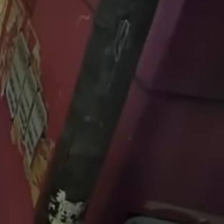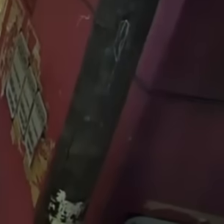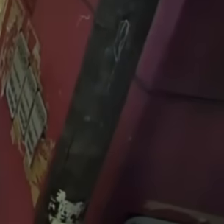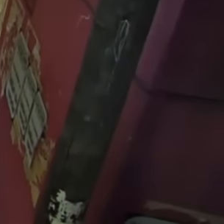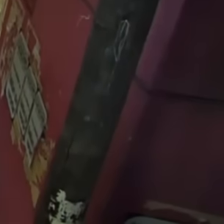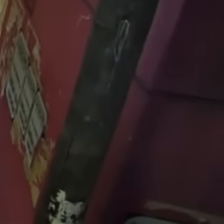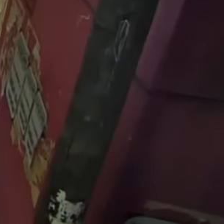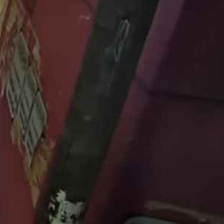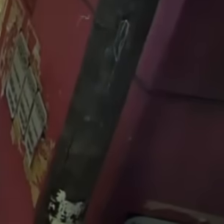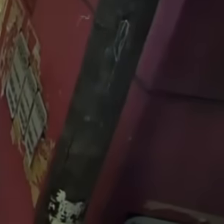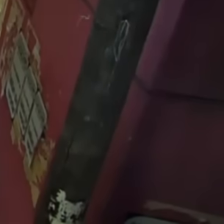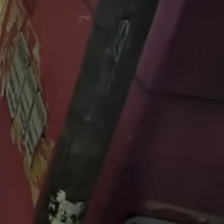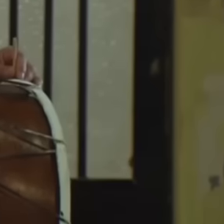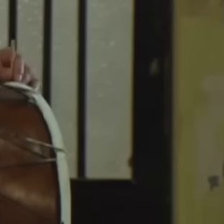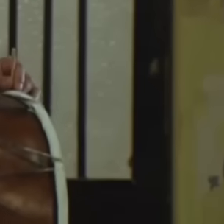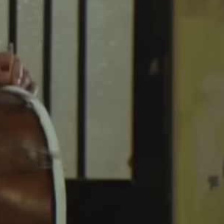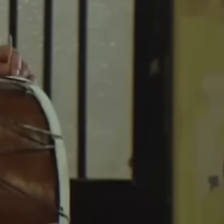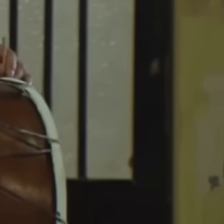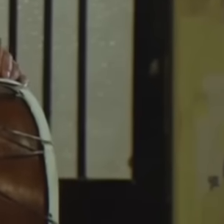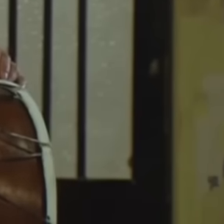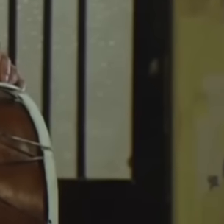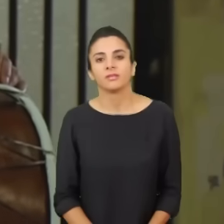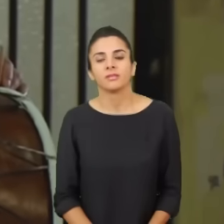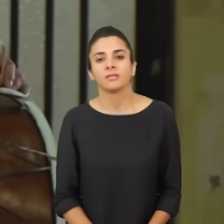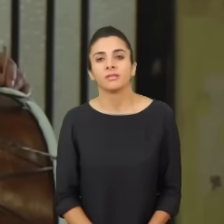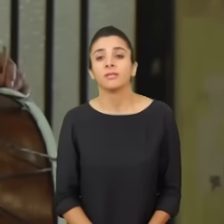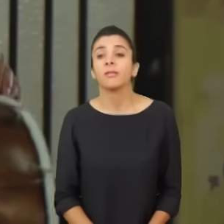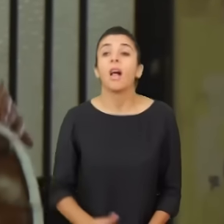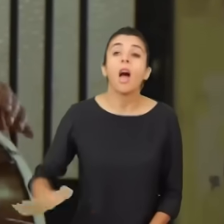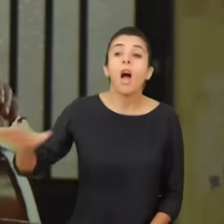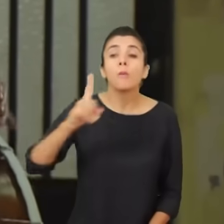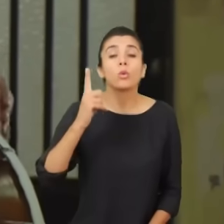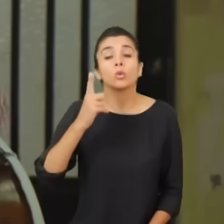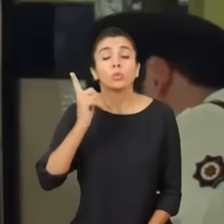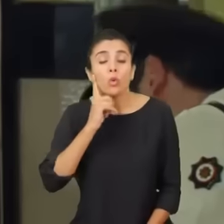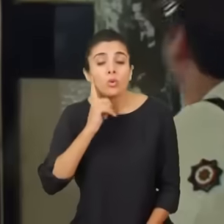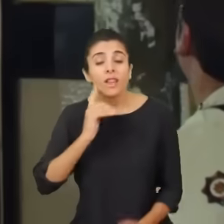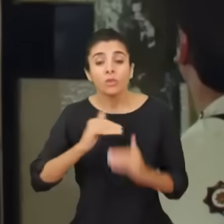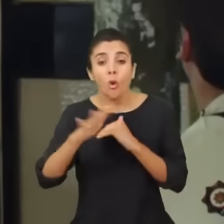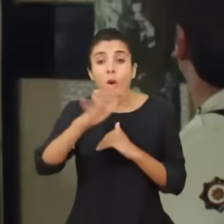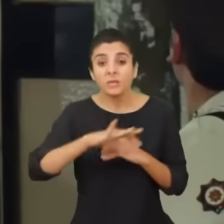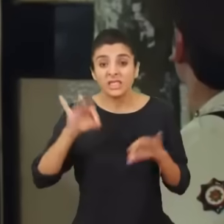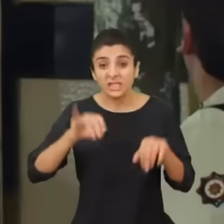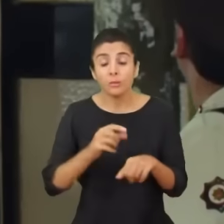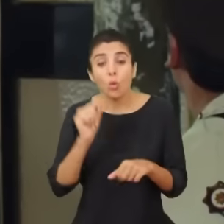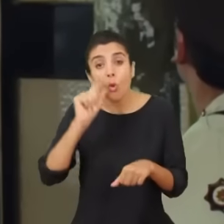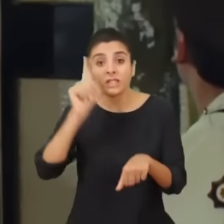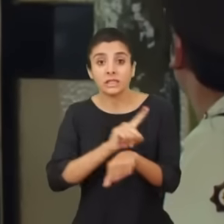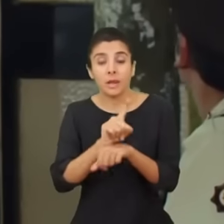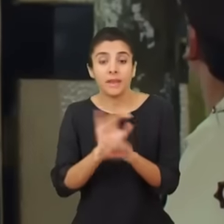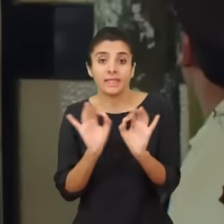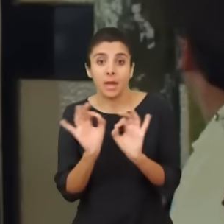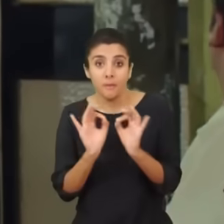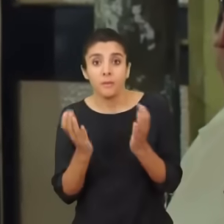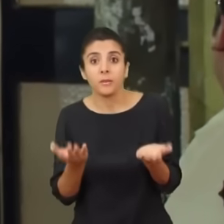Temci doldu ahali. Artık kalkma vakti. Apartmanın önündeler. Fehmi pencereye çıkıyor.